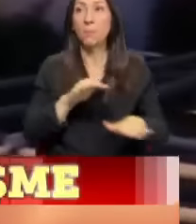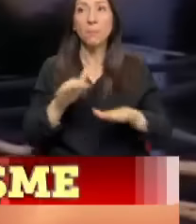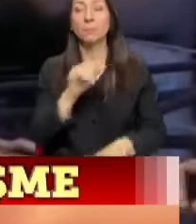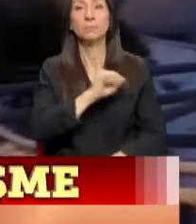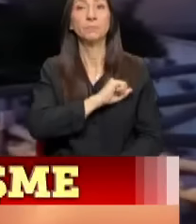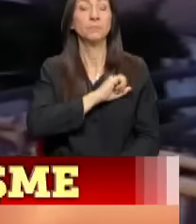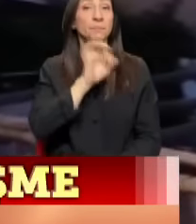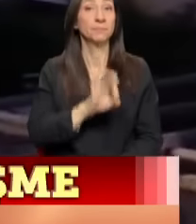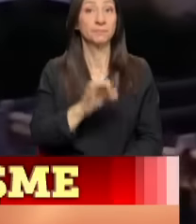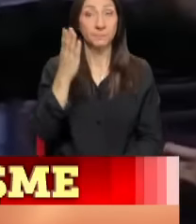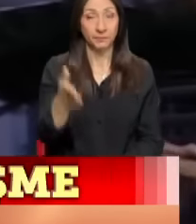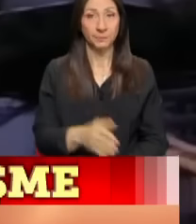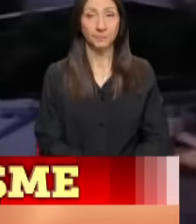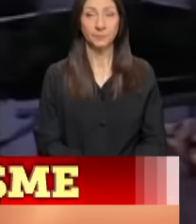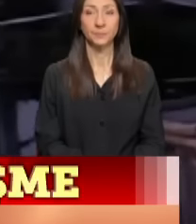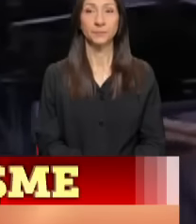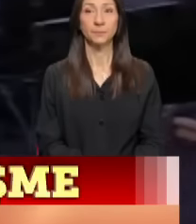korkusu yaşadı.